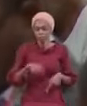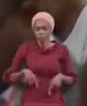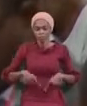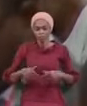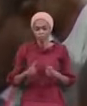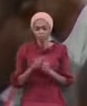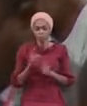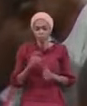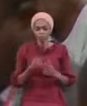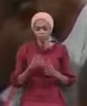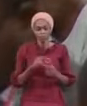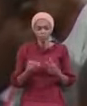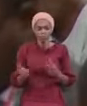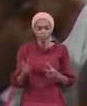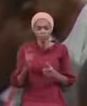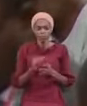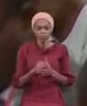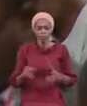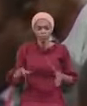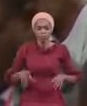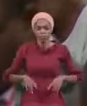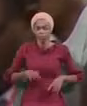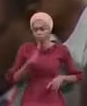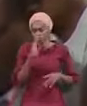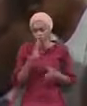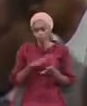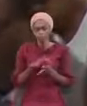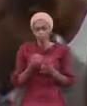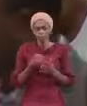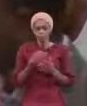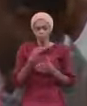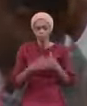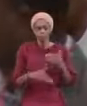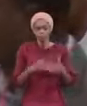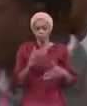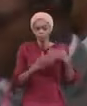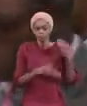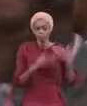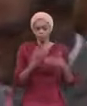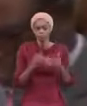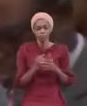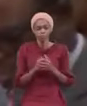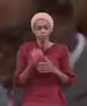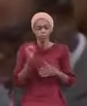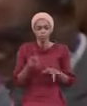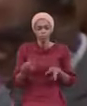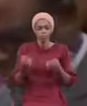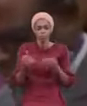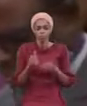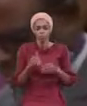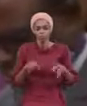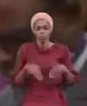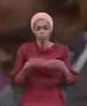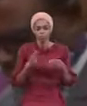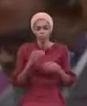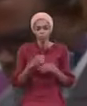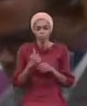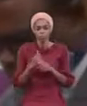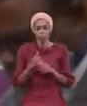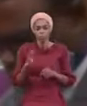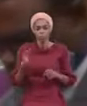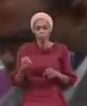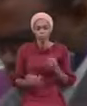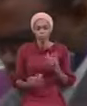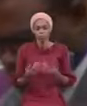milieu de vous offre un sacrifice consommé par le feu d'une agréable odeur à l'Éternel et l'offrira de la même manière que vous